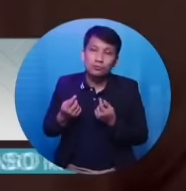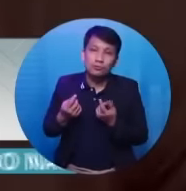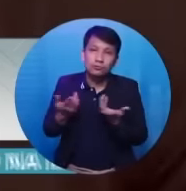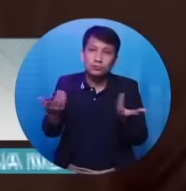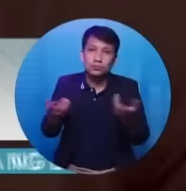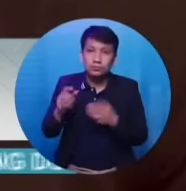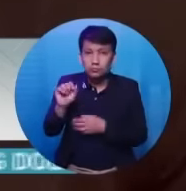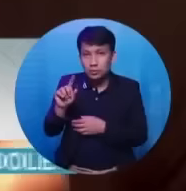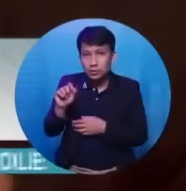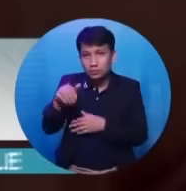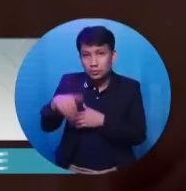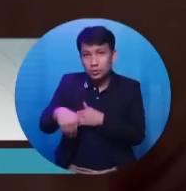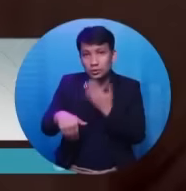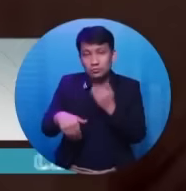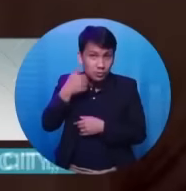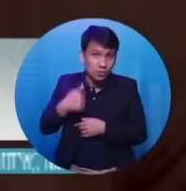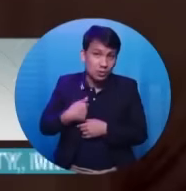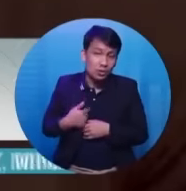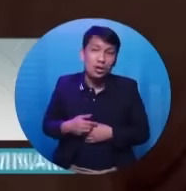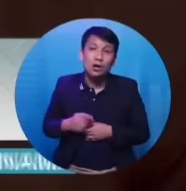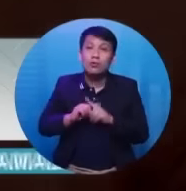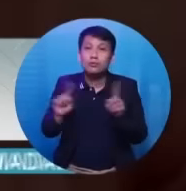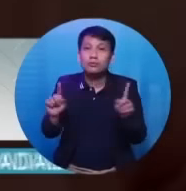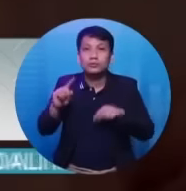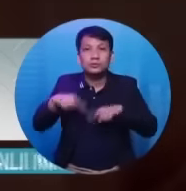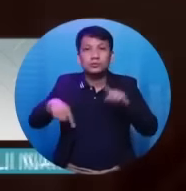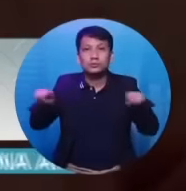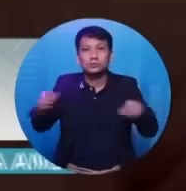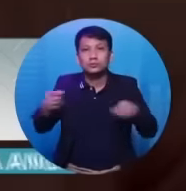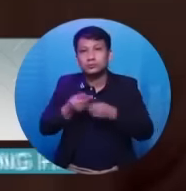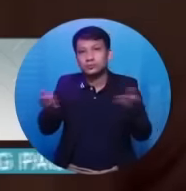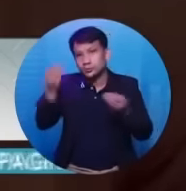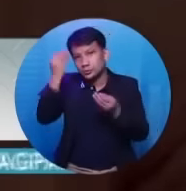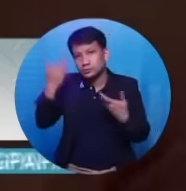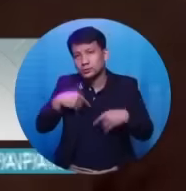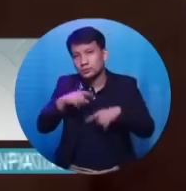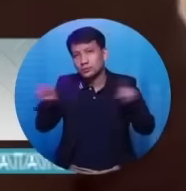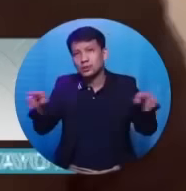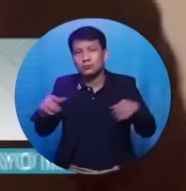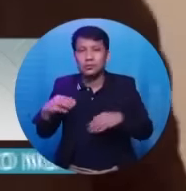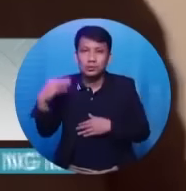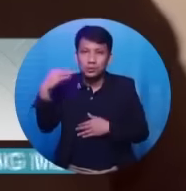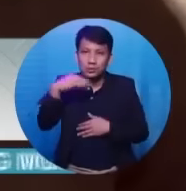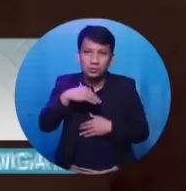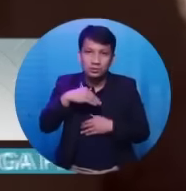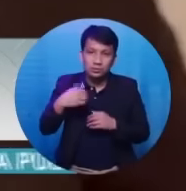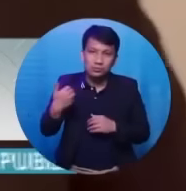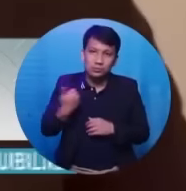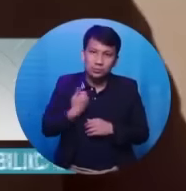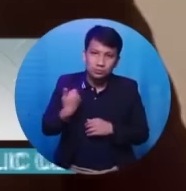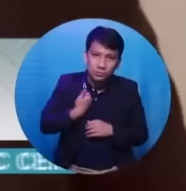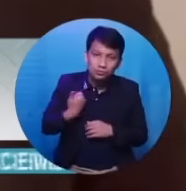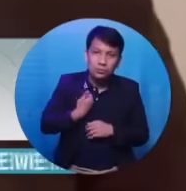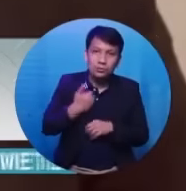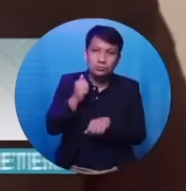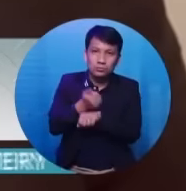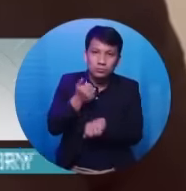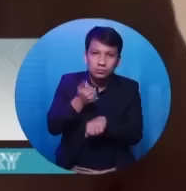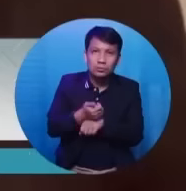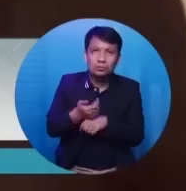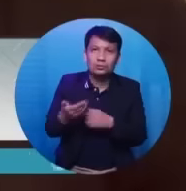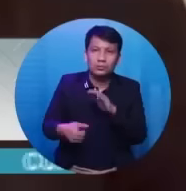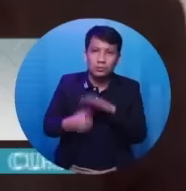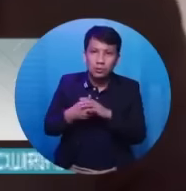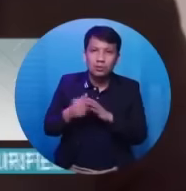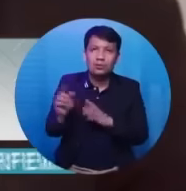mga 11 PM, tumawag siya sa akin. Tapos, kung ano-ano niya yung mga sinasabi. Pinagbibintangan niya ako, ganun-ganun. Tapos, hanggang